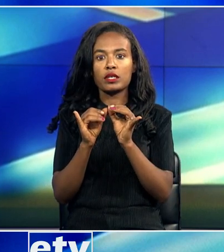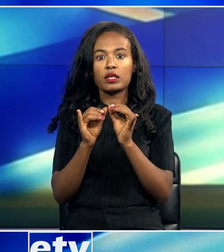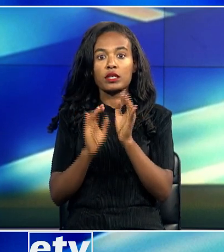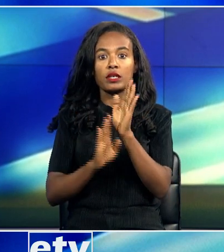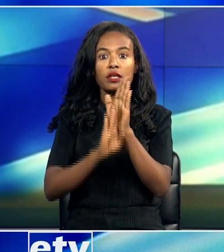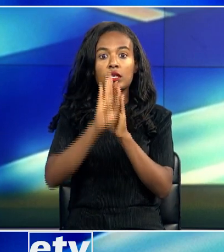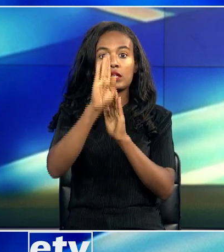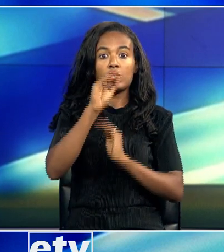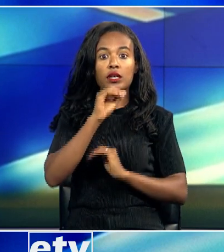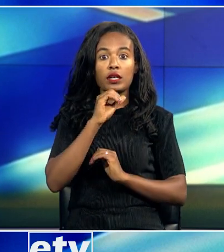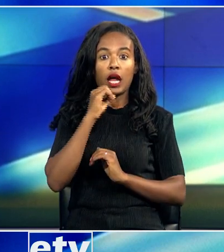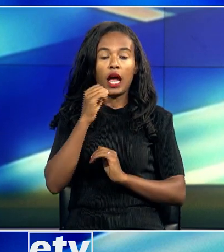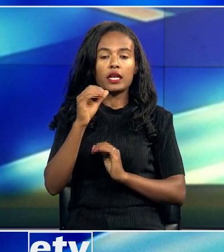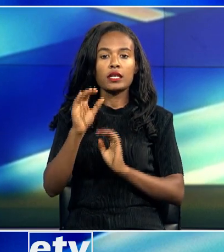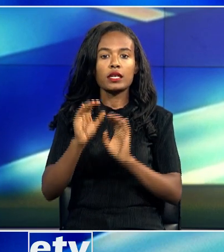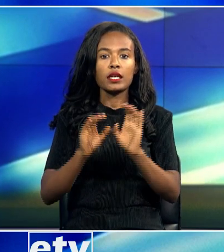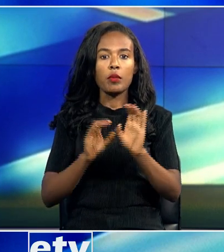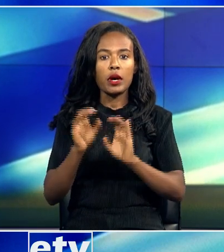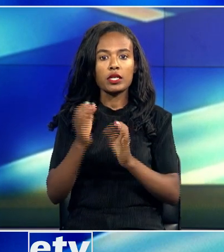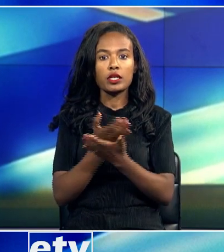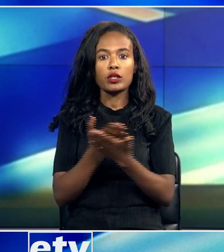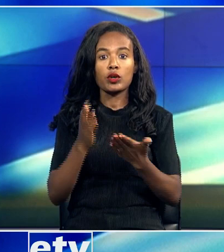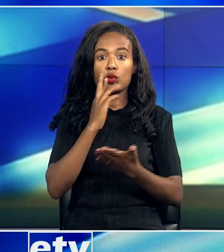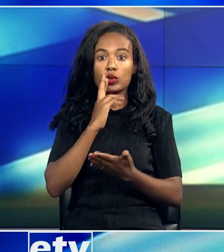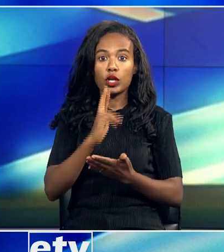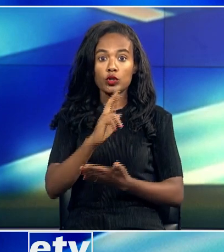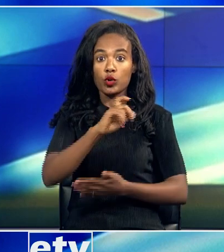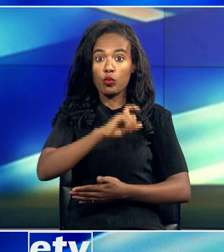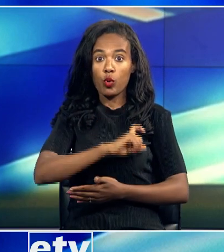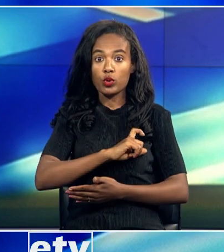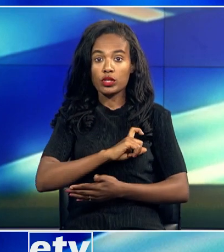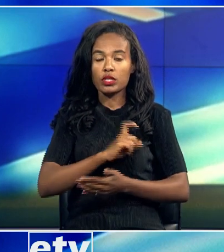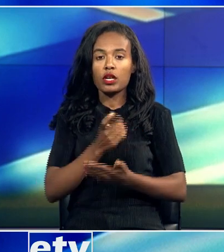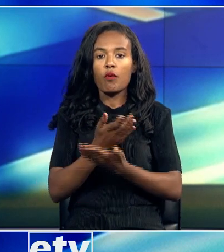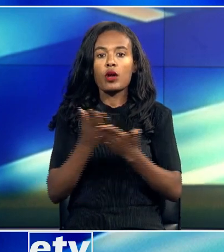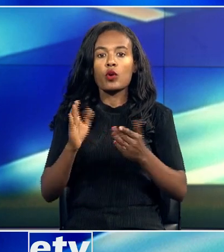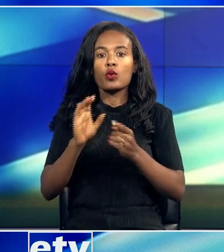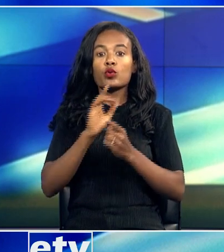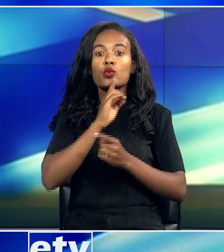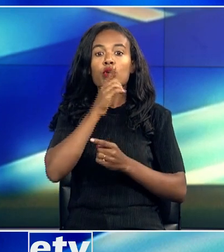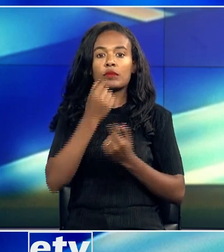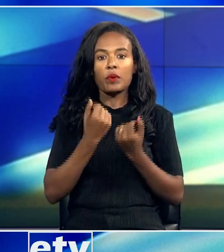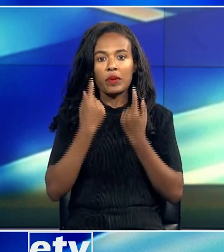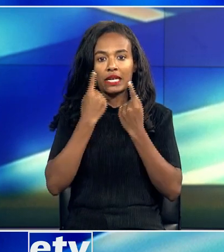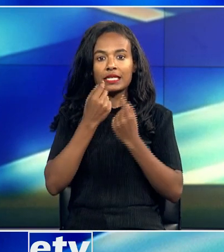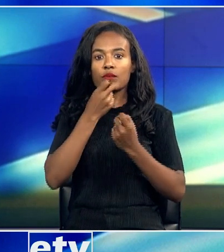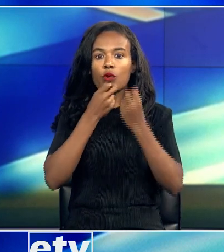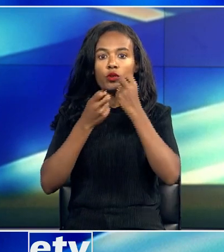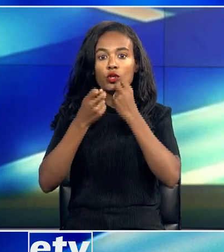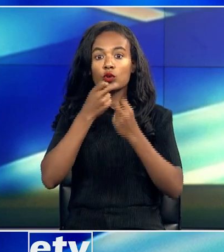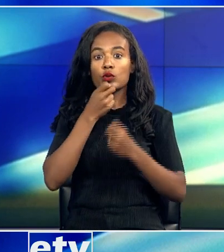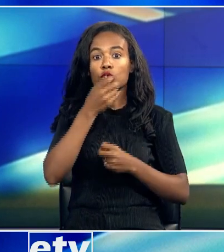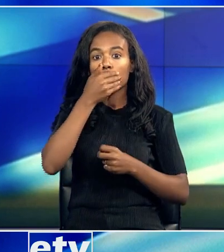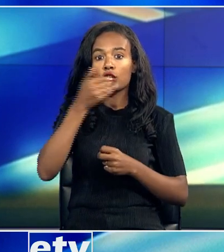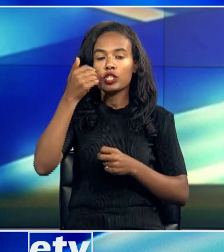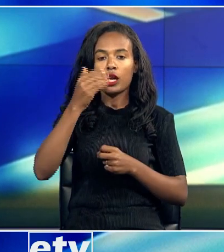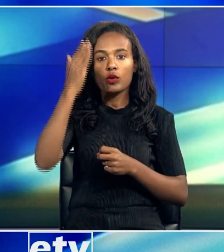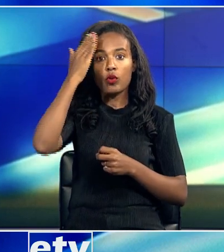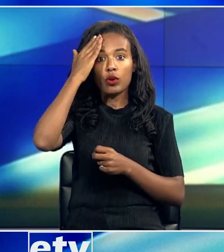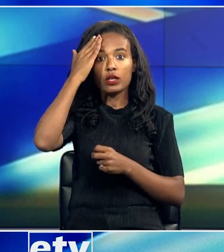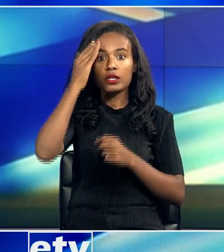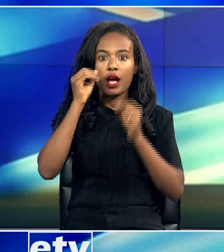እንዳያድግ የማድረግ ነገሮች ናቸው። ፖሊስ ነባራዊውን ሁነት በመገንዘብ ኮንጀለኞች የተሻለ ዕውቀትና